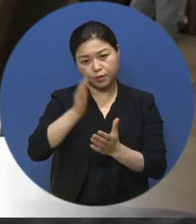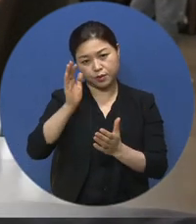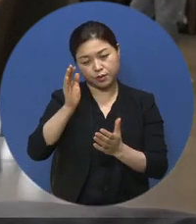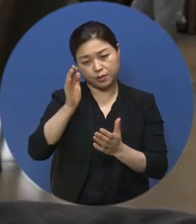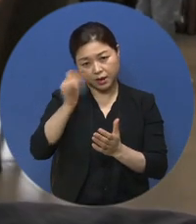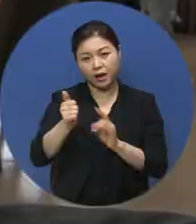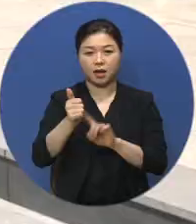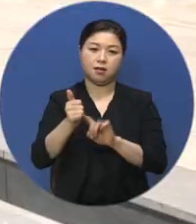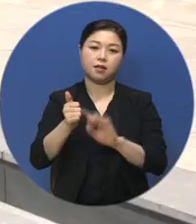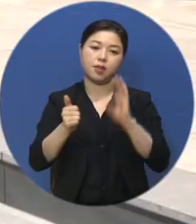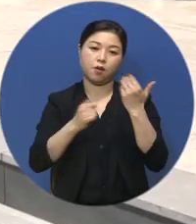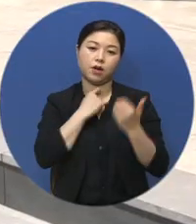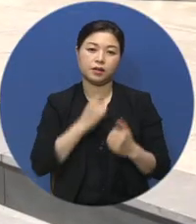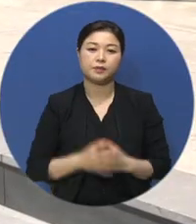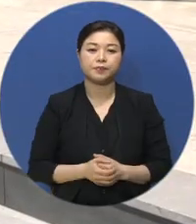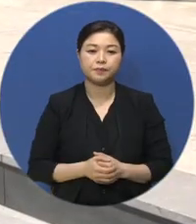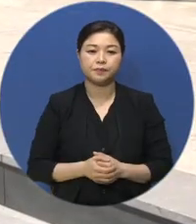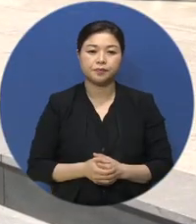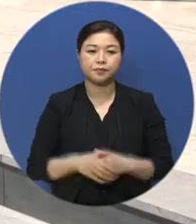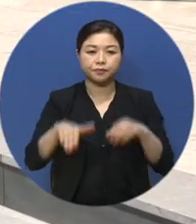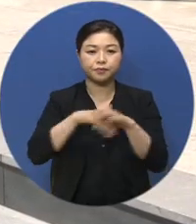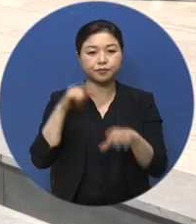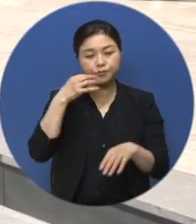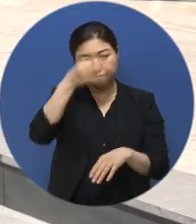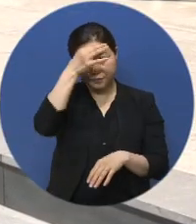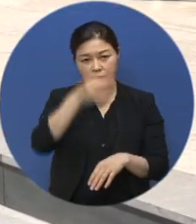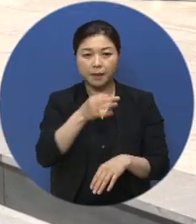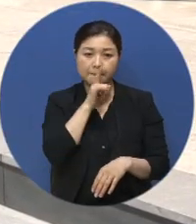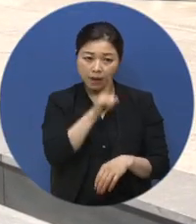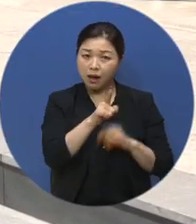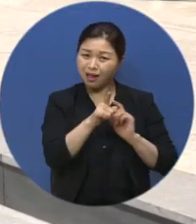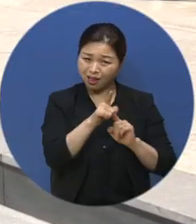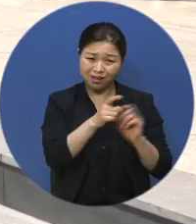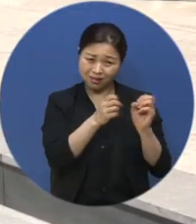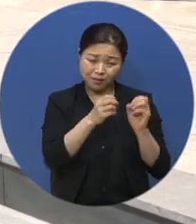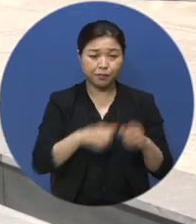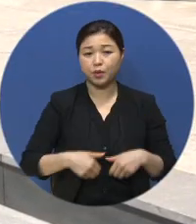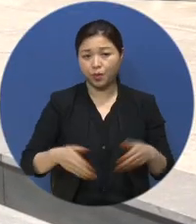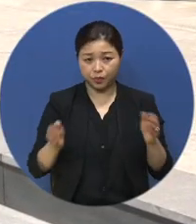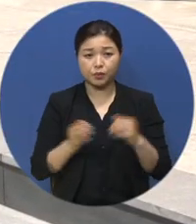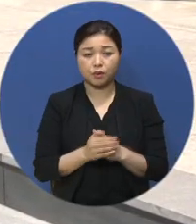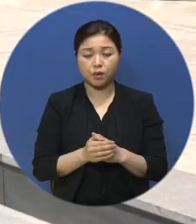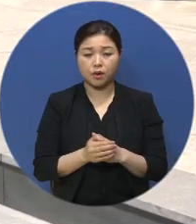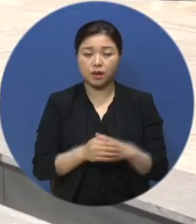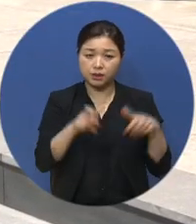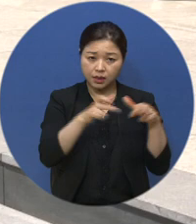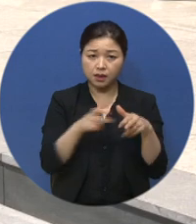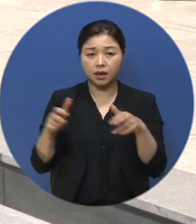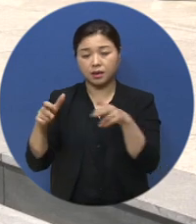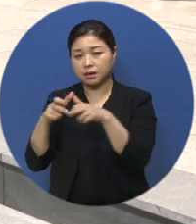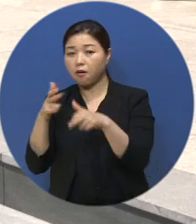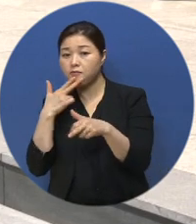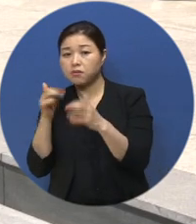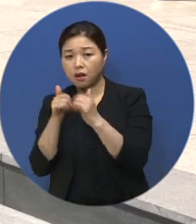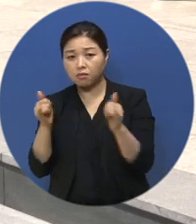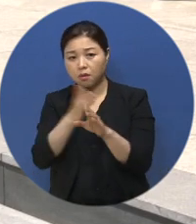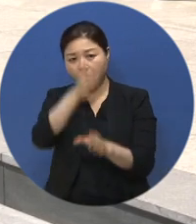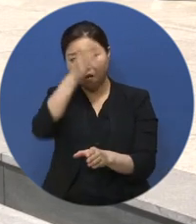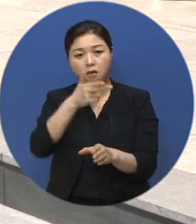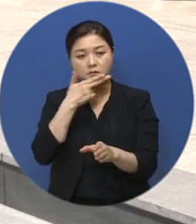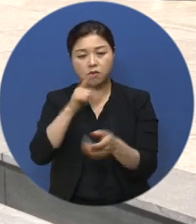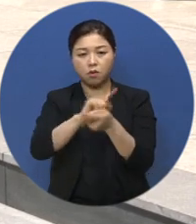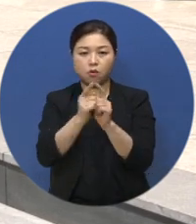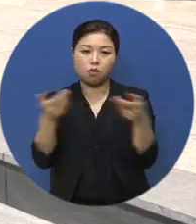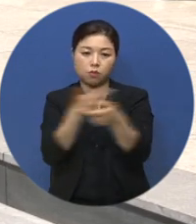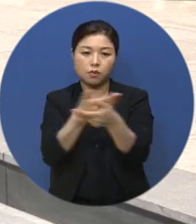게 꿈이에요. 문화예술 분야는 언어가 필요 없고 장애인과 비장애인들의 벽이 없는 함께 소통하는